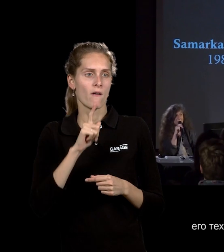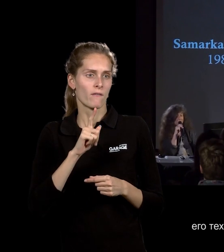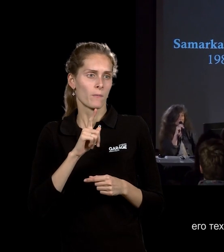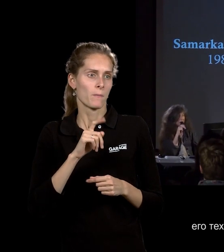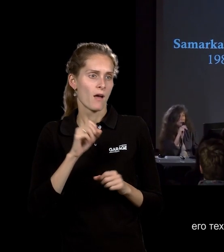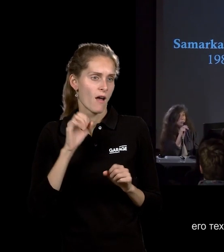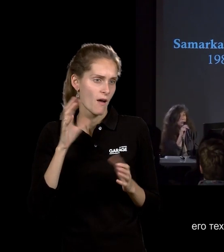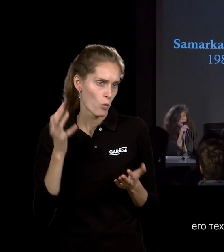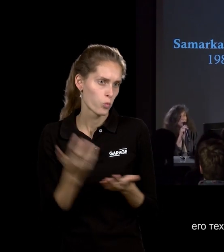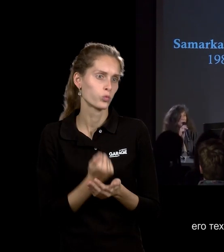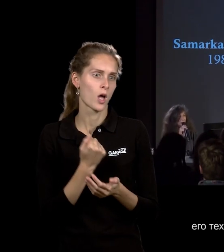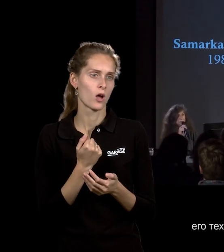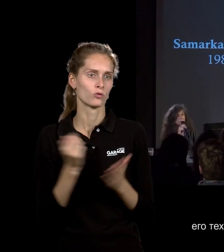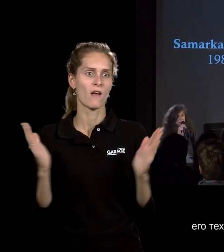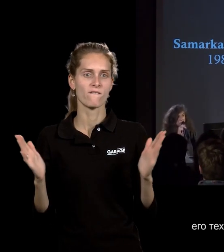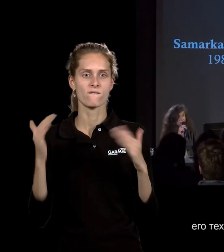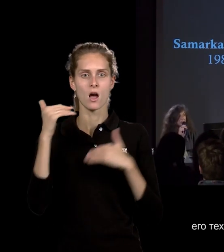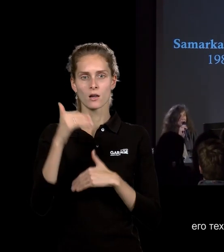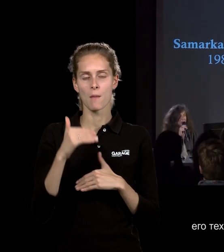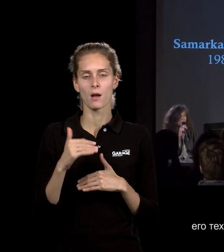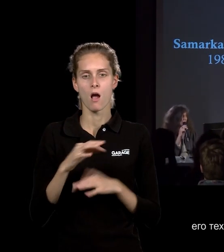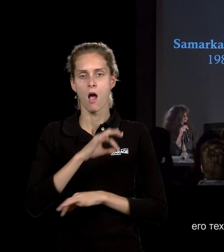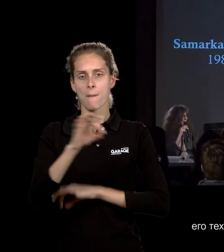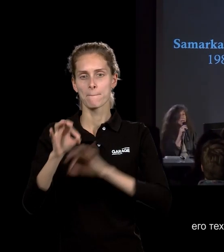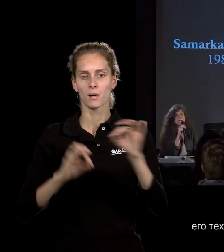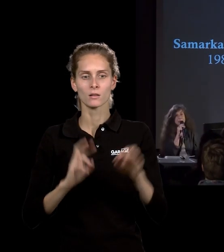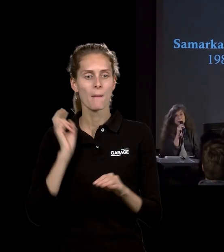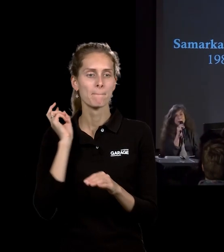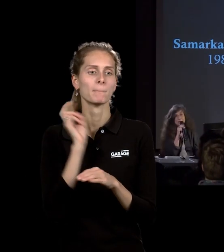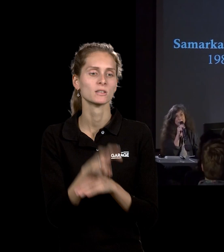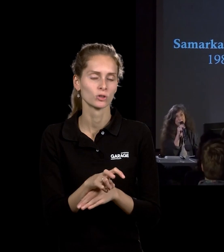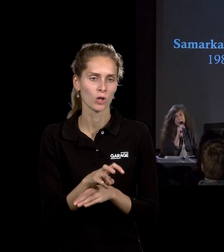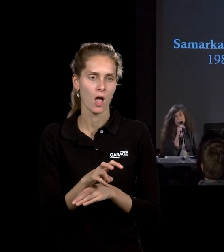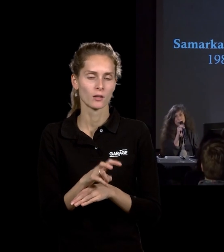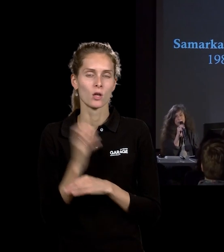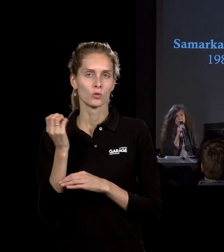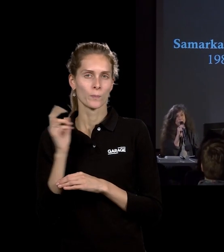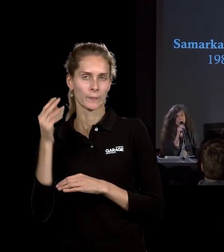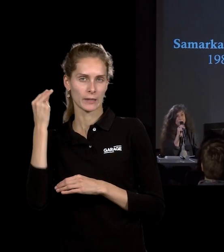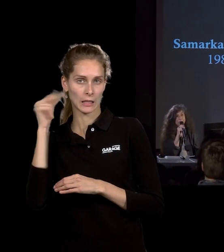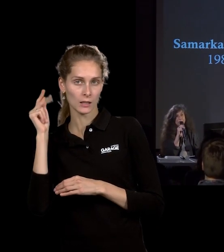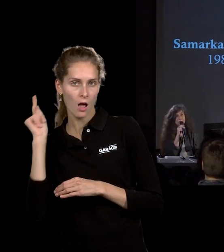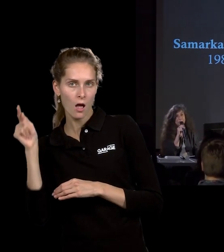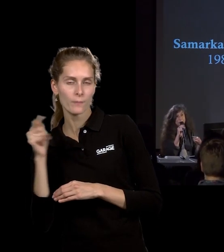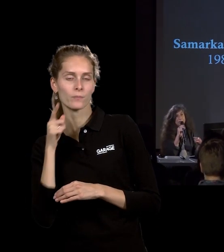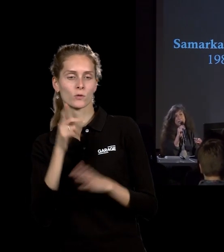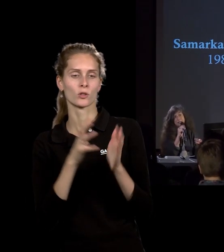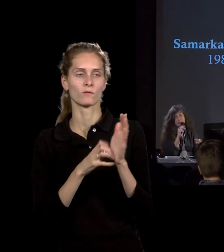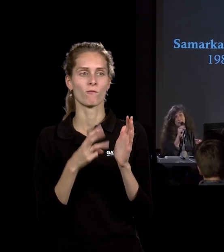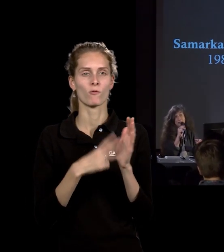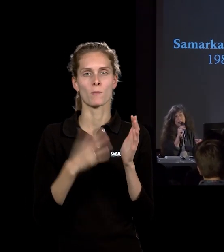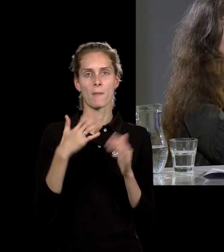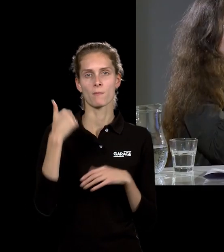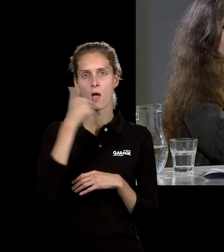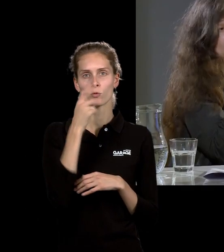этого проекта он посещает, ну, помимо Китая, в 85-м году у Раушенберга открываются выставки в